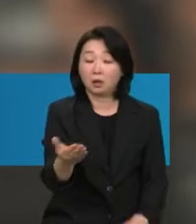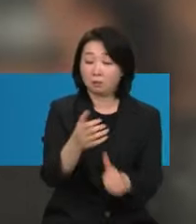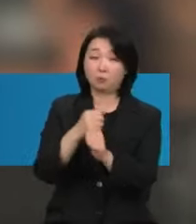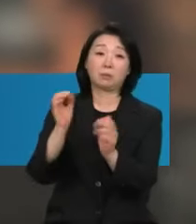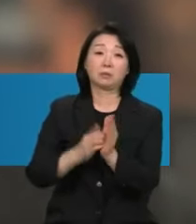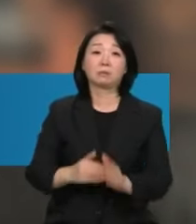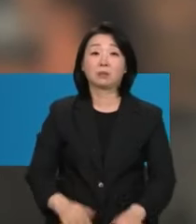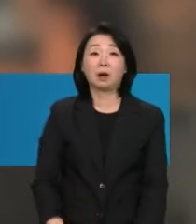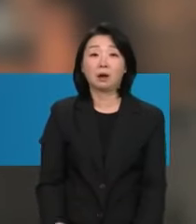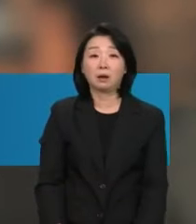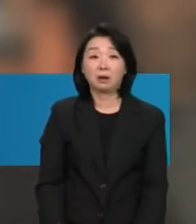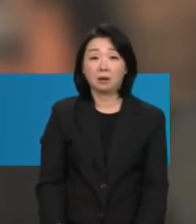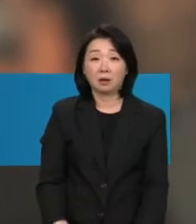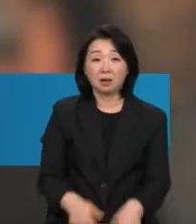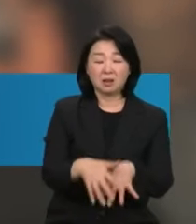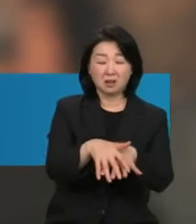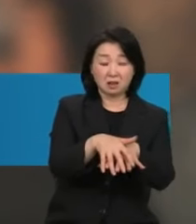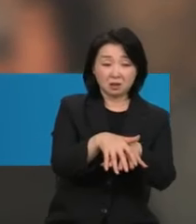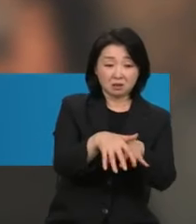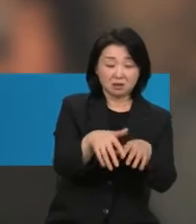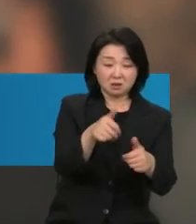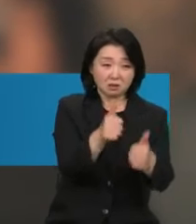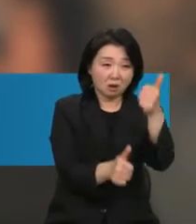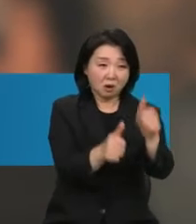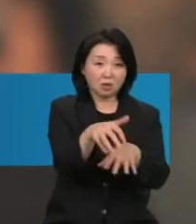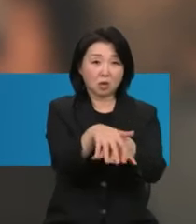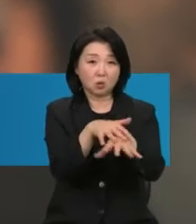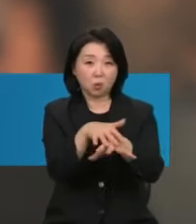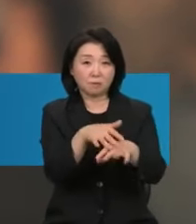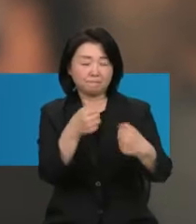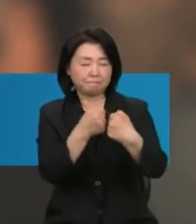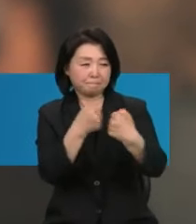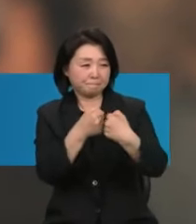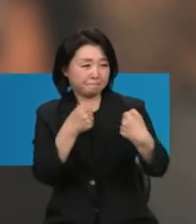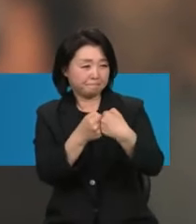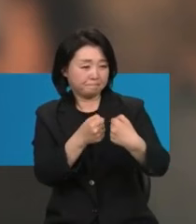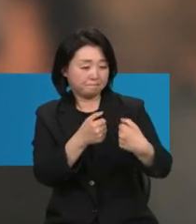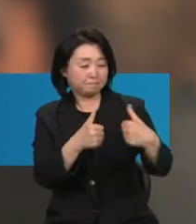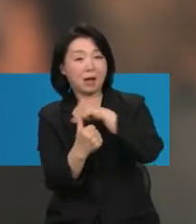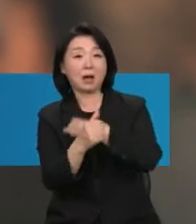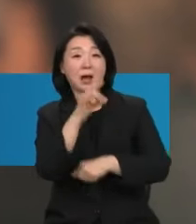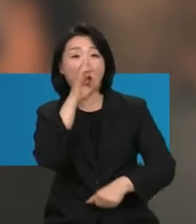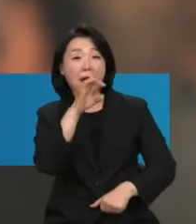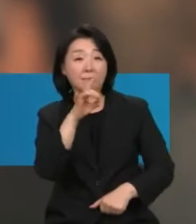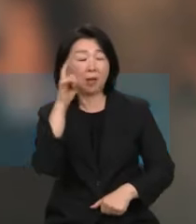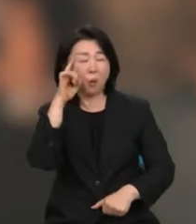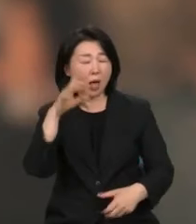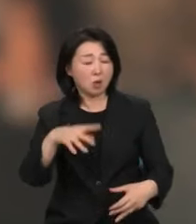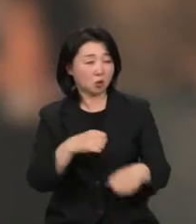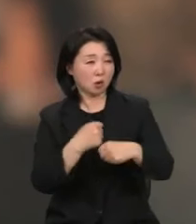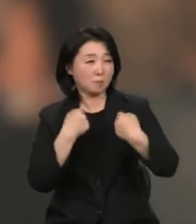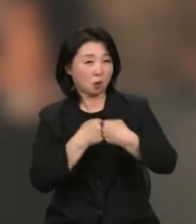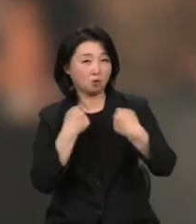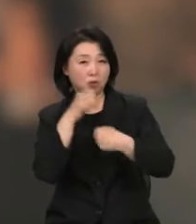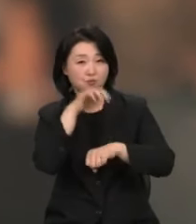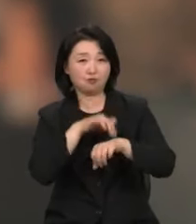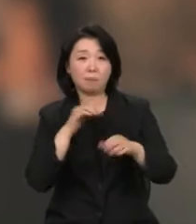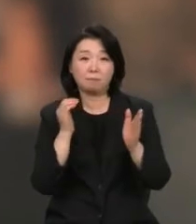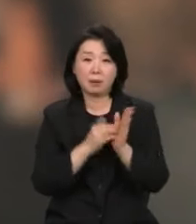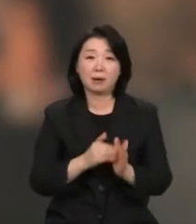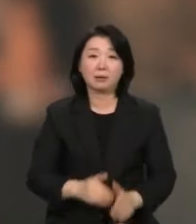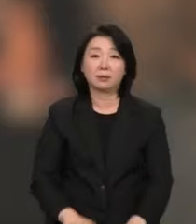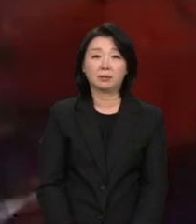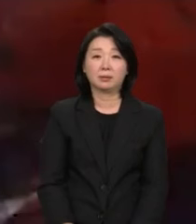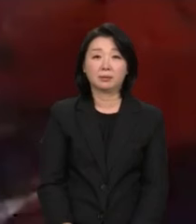붙잡혔습니다. 이들은 경쟁 조직에게 싸움으로 밀리면 안 된다면서 종합 격투기 훈련까지 했습니다. 박현주 기자입니다.